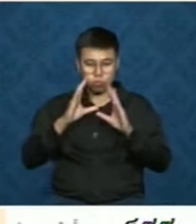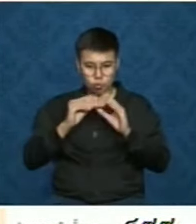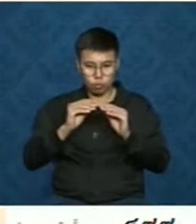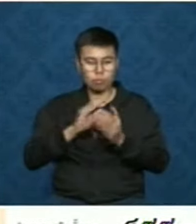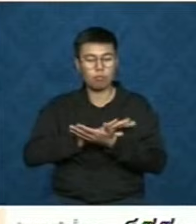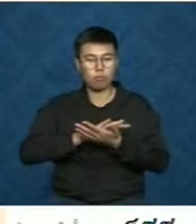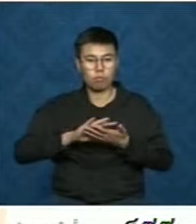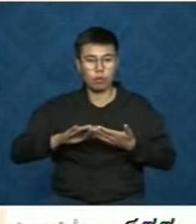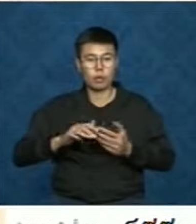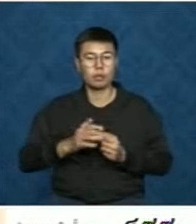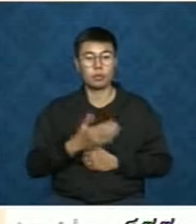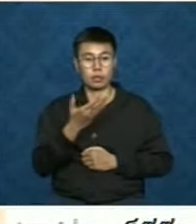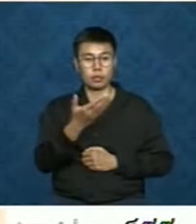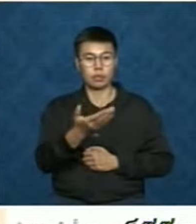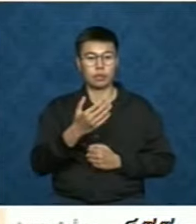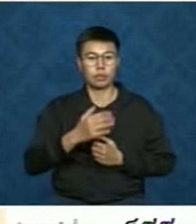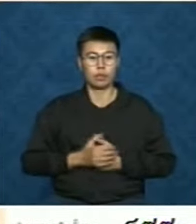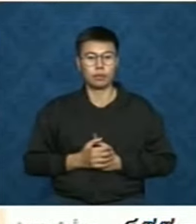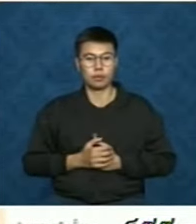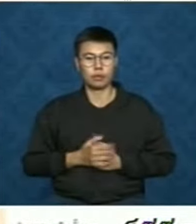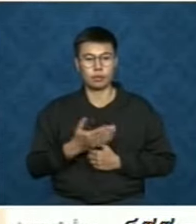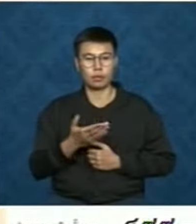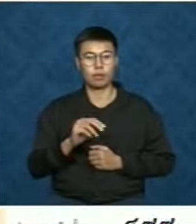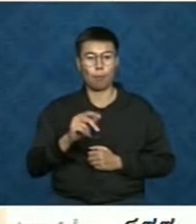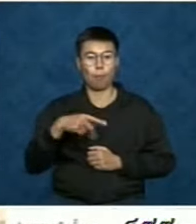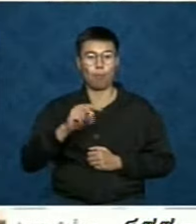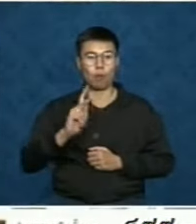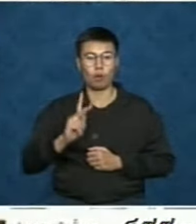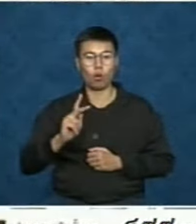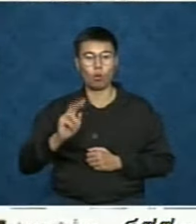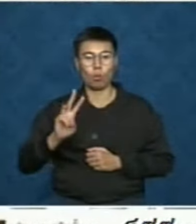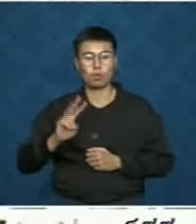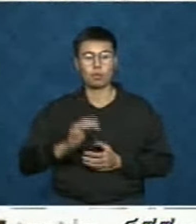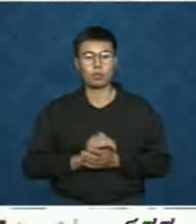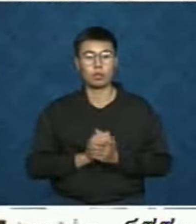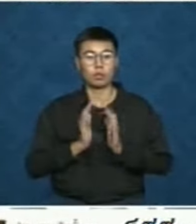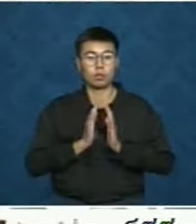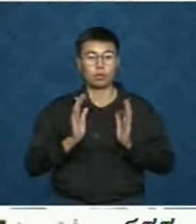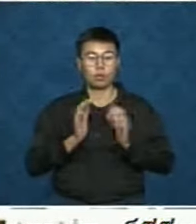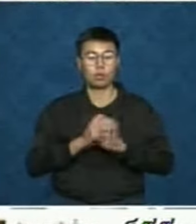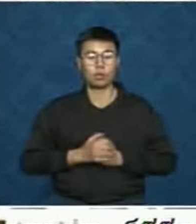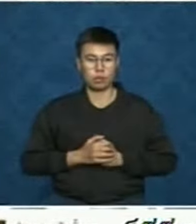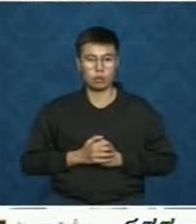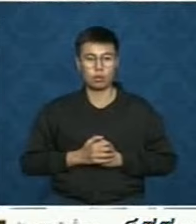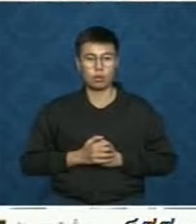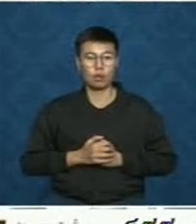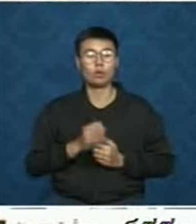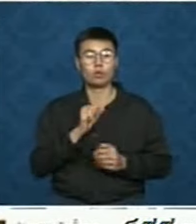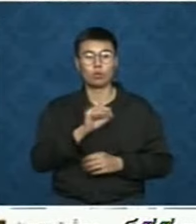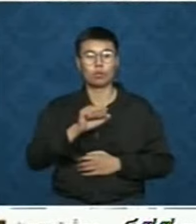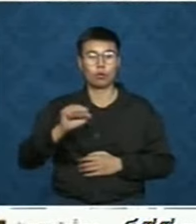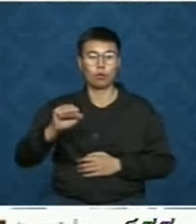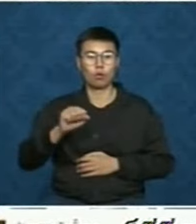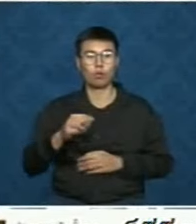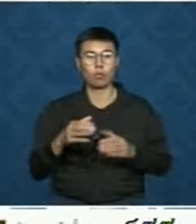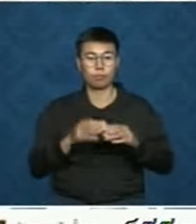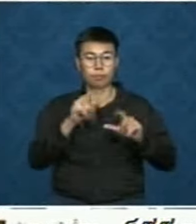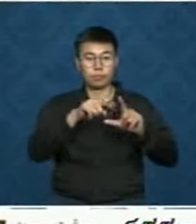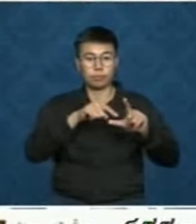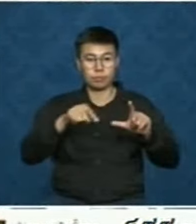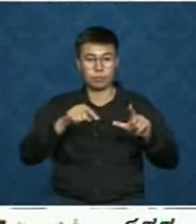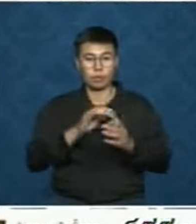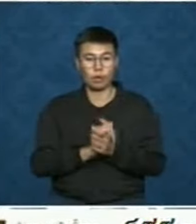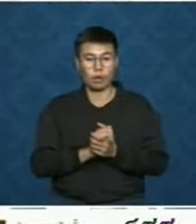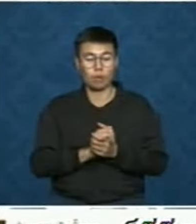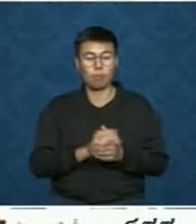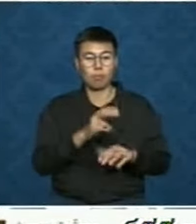ครับครับเชิญครับคุณปกรวุฒขอบคุณท่านประธานครับผมปกรวุฒอุดมพิพัสกุลผู้แทนราษฎรบัญชีชีพพักเก้าไกลในฐานะ